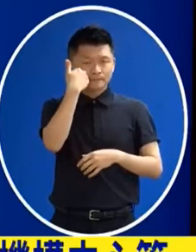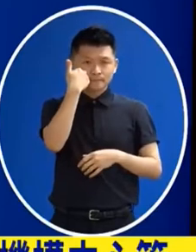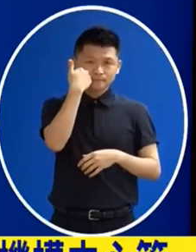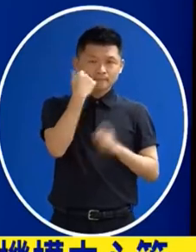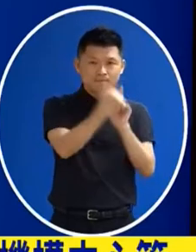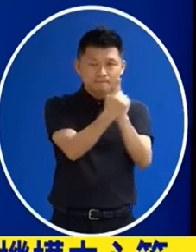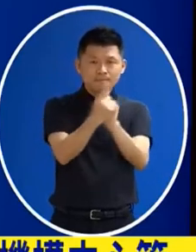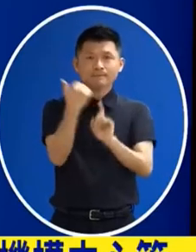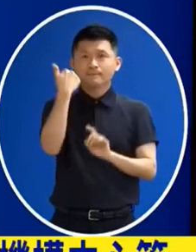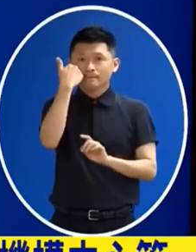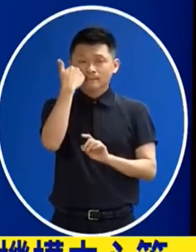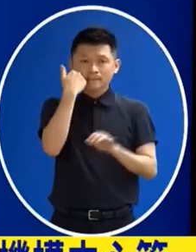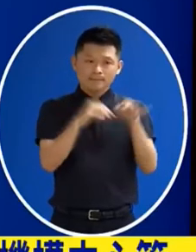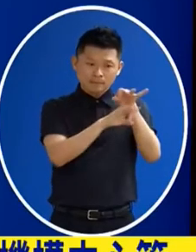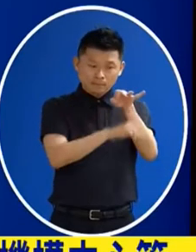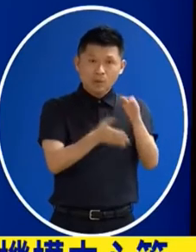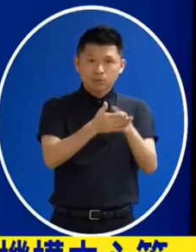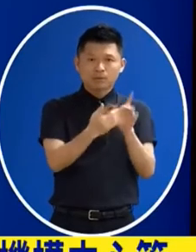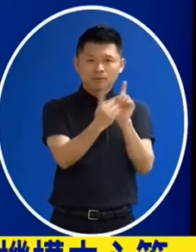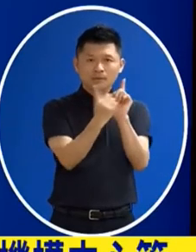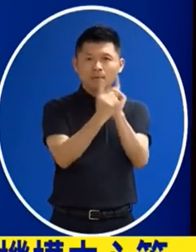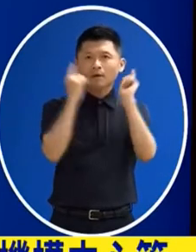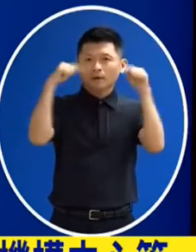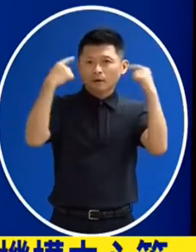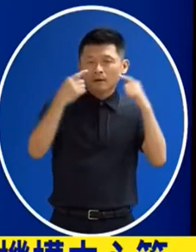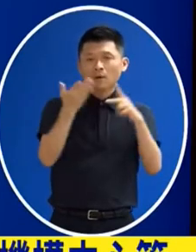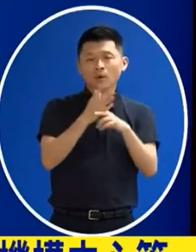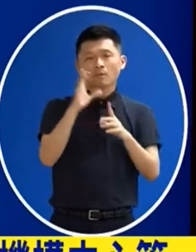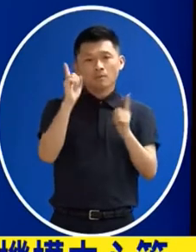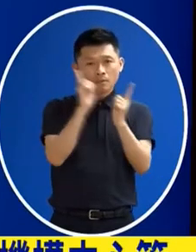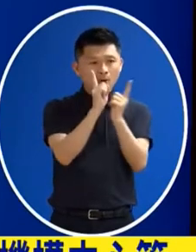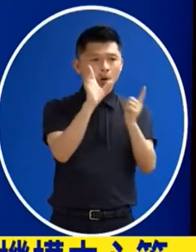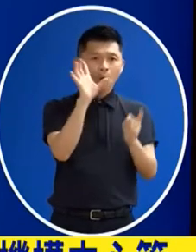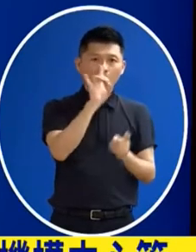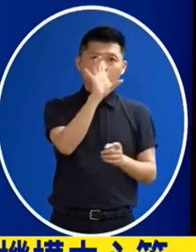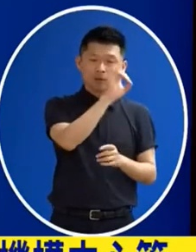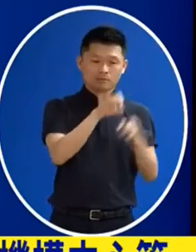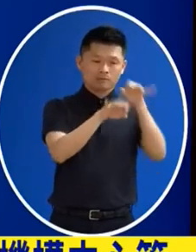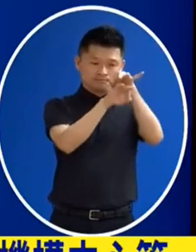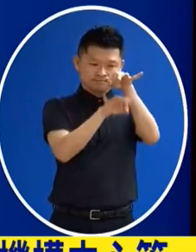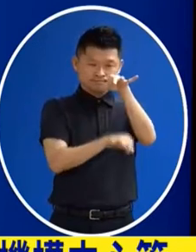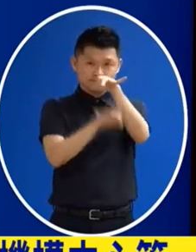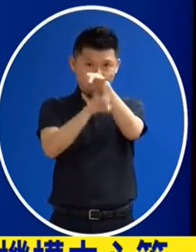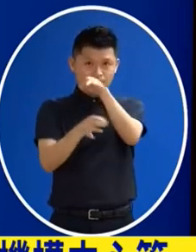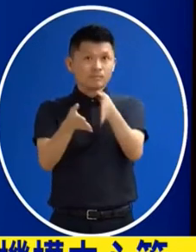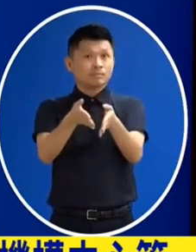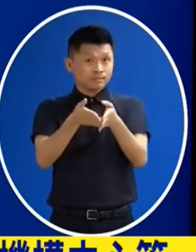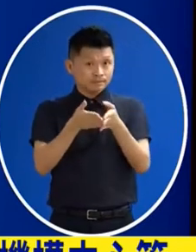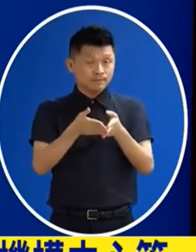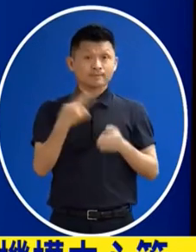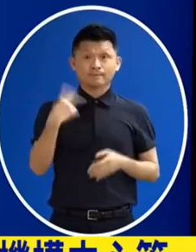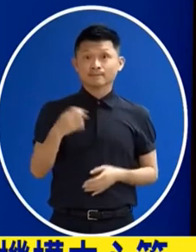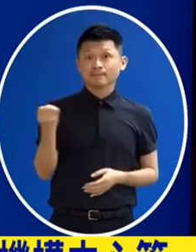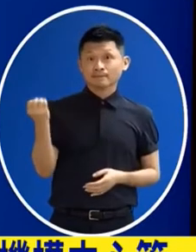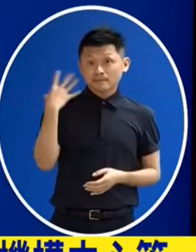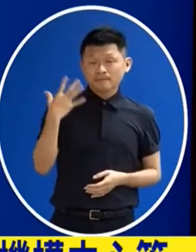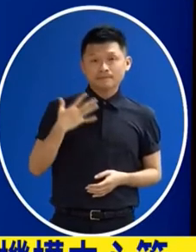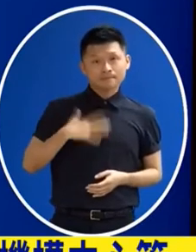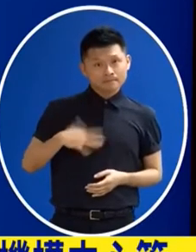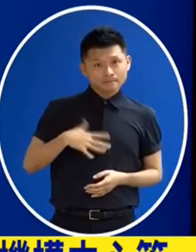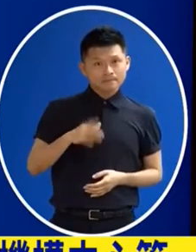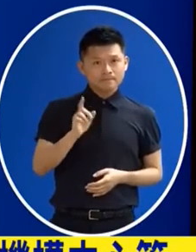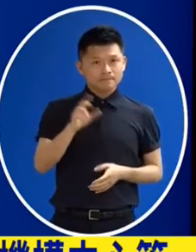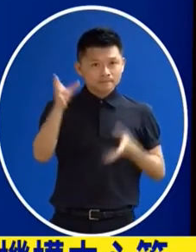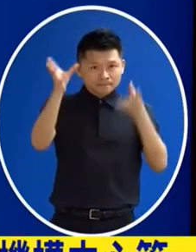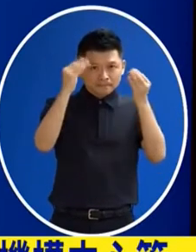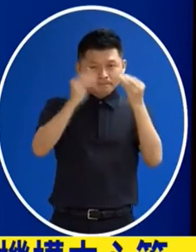些接触的，不管是密集接触的还是不是密集接触都要进行造册。那并就已经知道的讯息要提